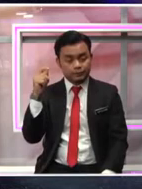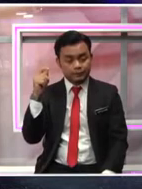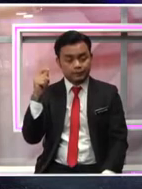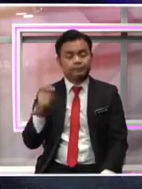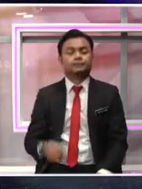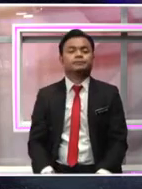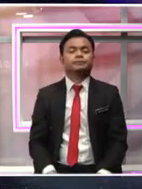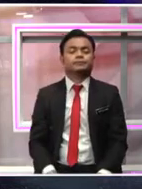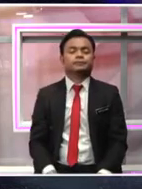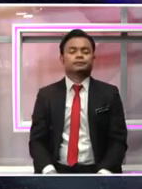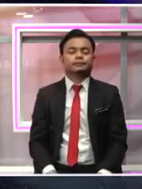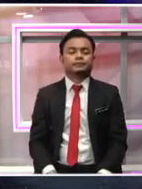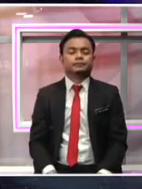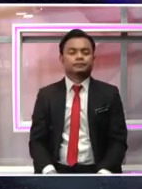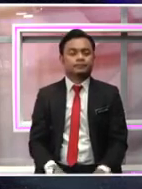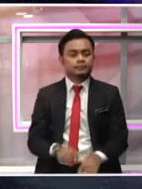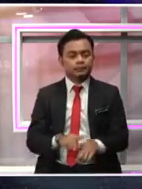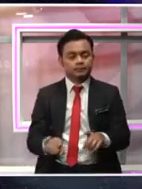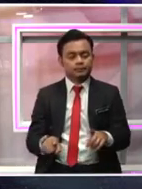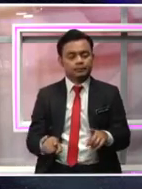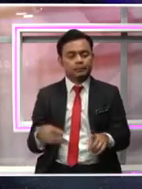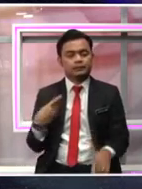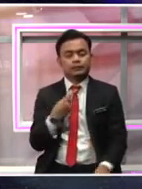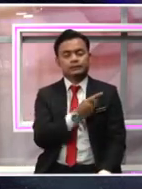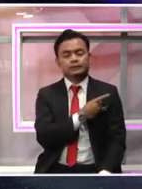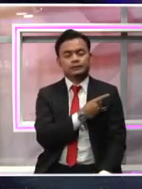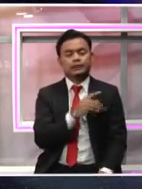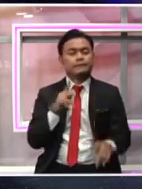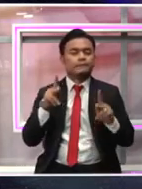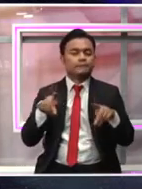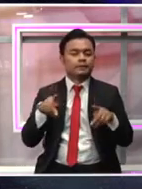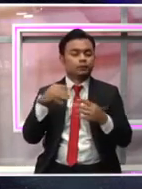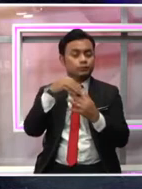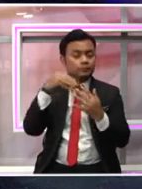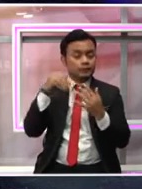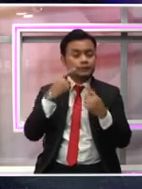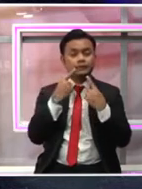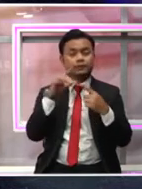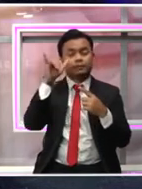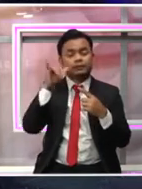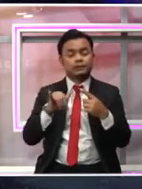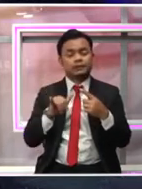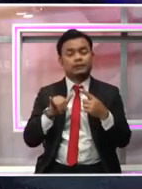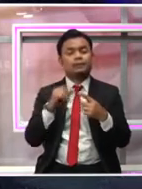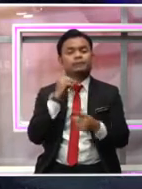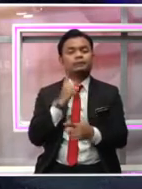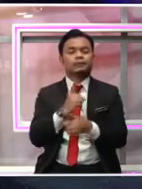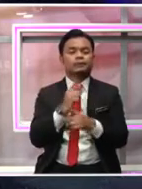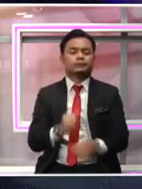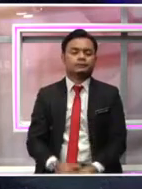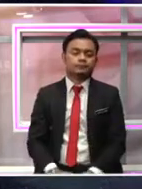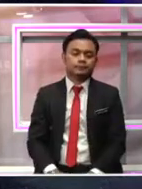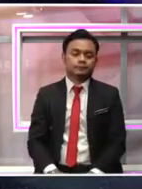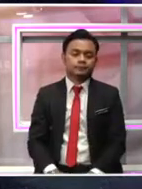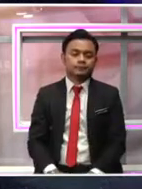cuma nyisa perlu membuat pemilihan jawaban dengan betul dan tepat demi sakit ecubes oleh pertama mbak El Anis